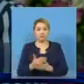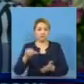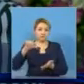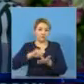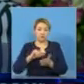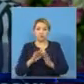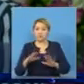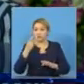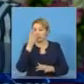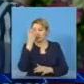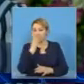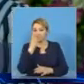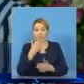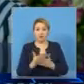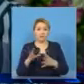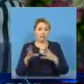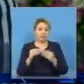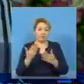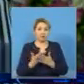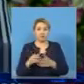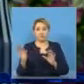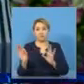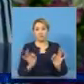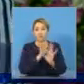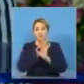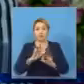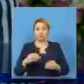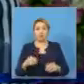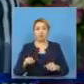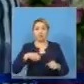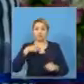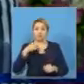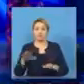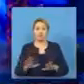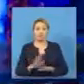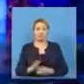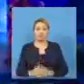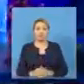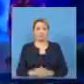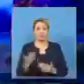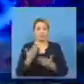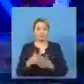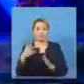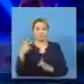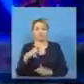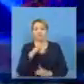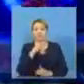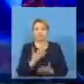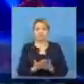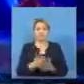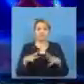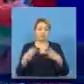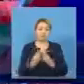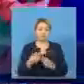выступают не только в театре «Клоунады». Вместе с тем они и поют, и играют на музыкальных инструментах. Уже почти 20 лет супружеская